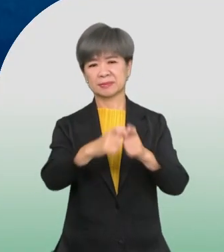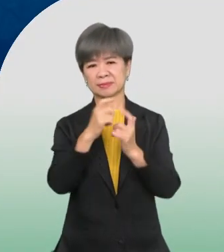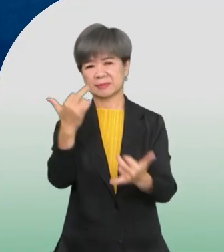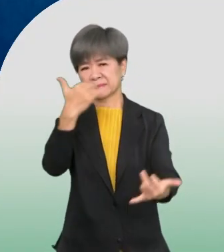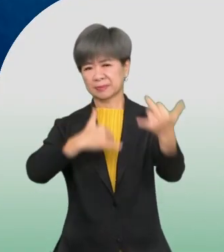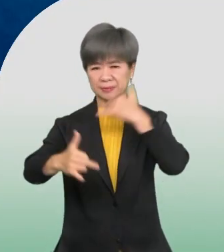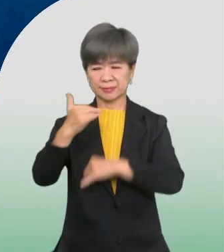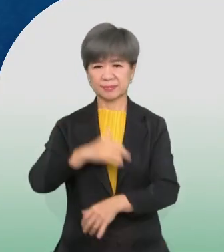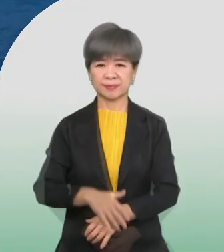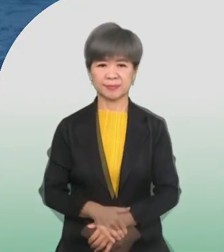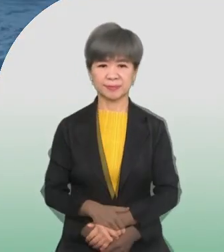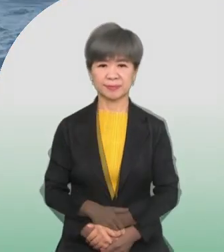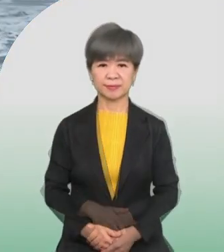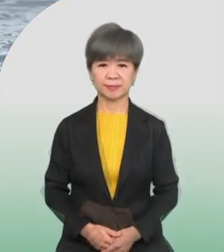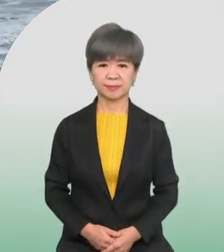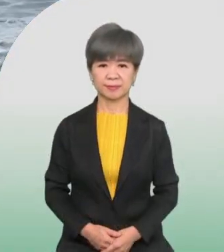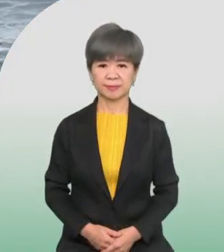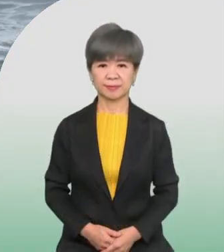参签准备。